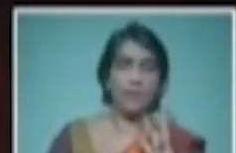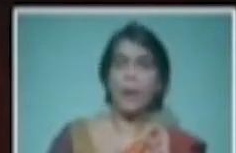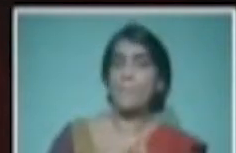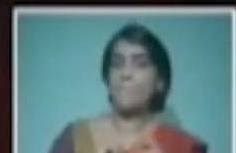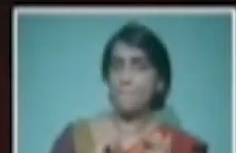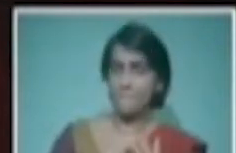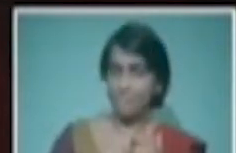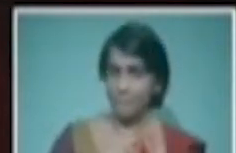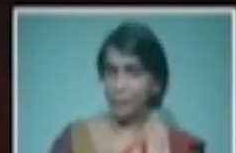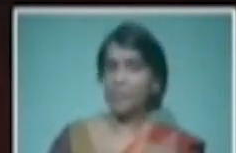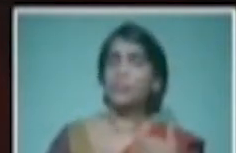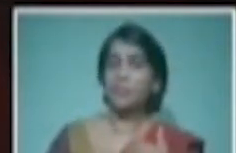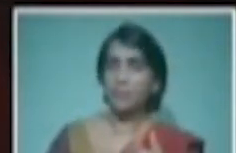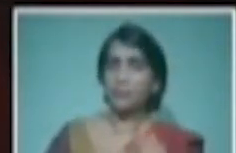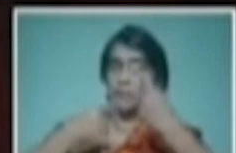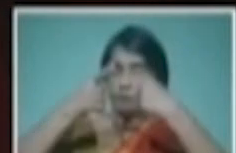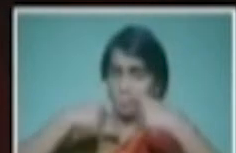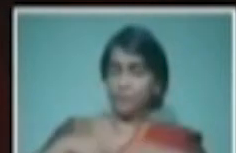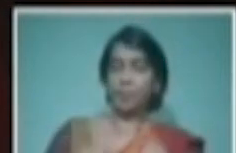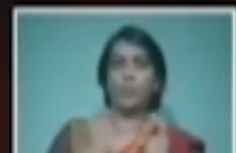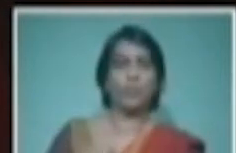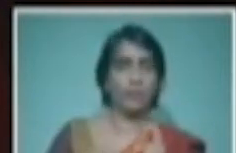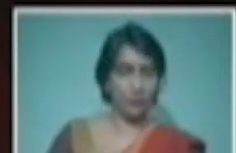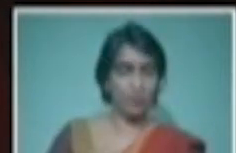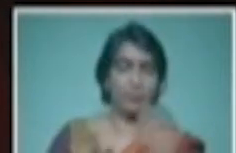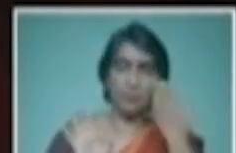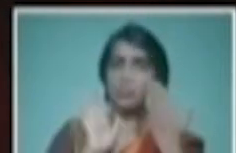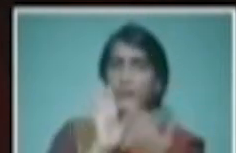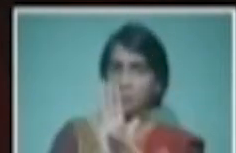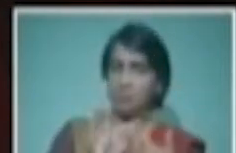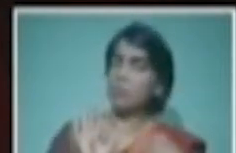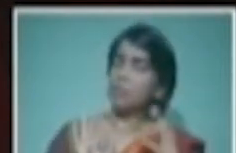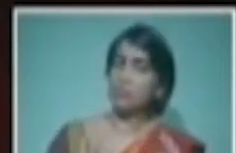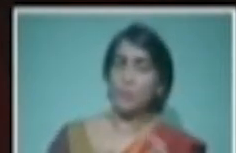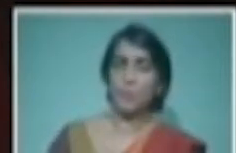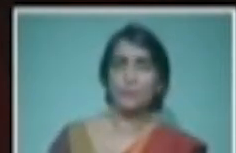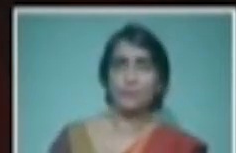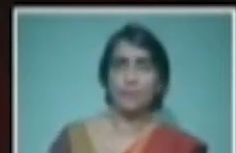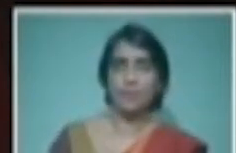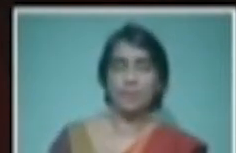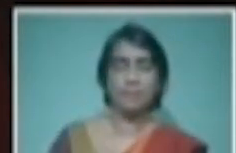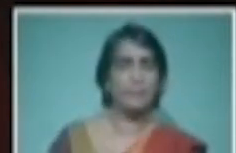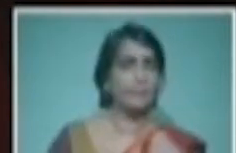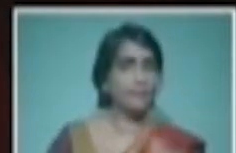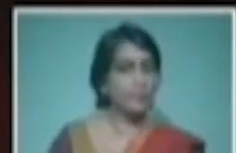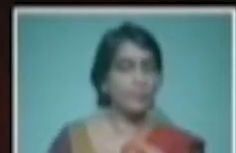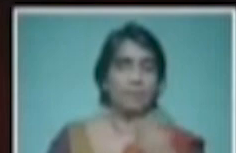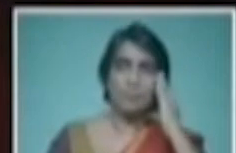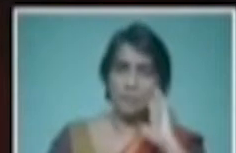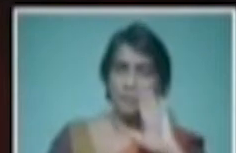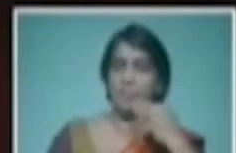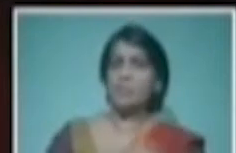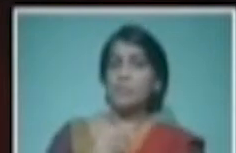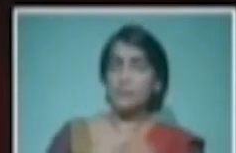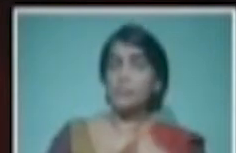හැටියට මම පහත සඳහන් ප්‍රශ්න ඉදිරිපත් කරන්නට සූදානම්. දේශීය හා සම්ප්‍රදායික